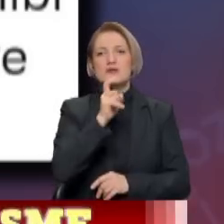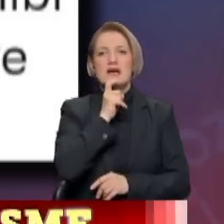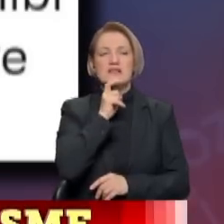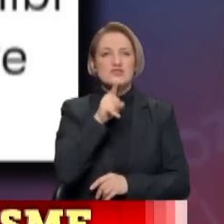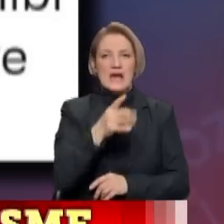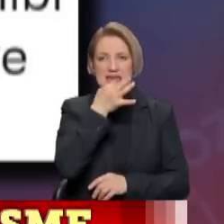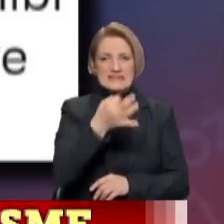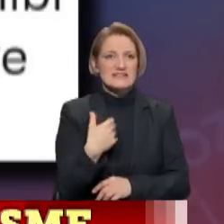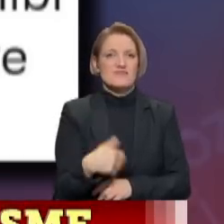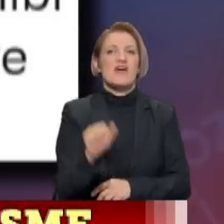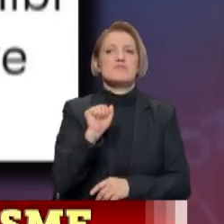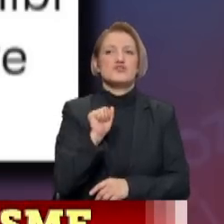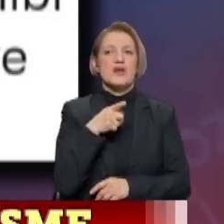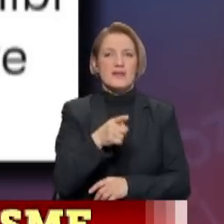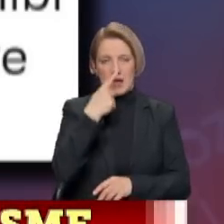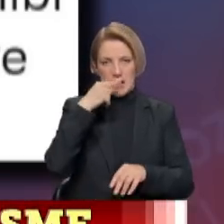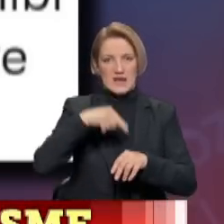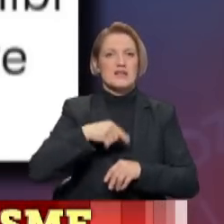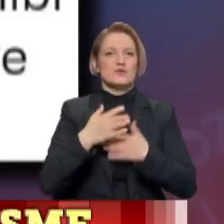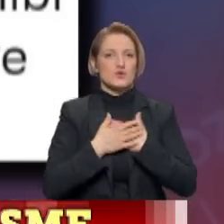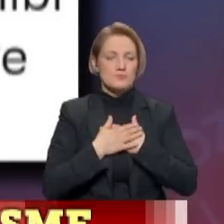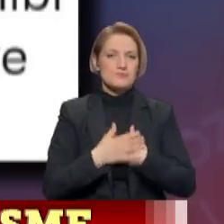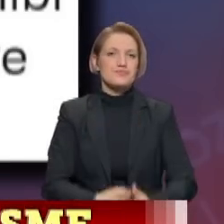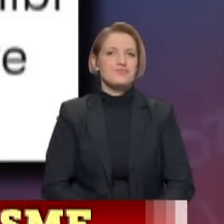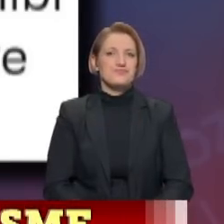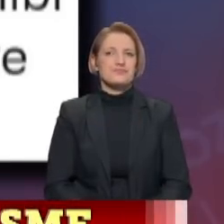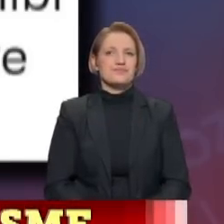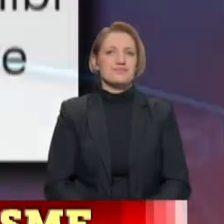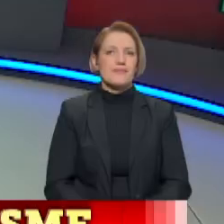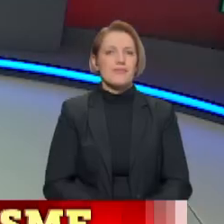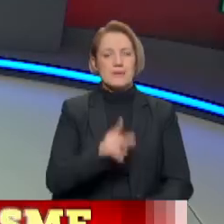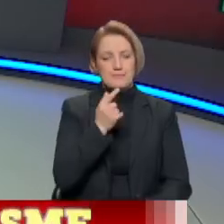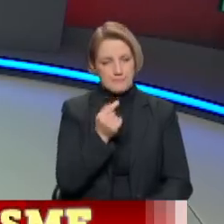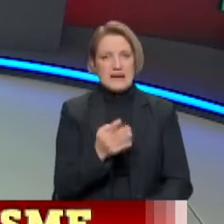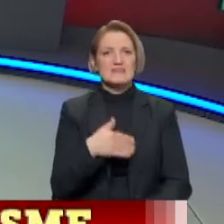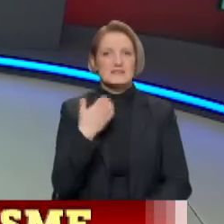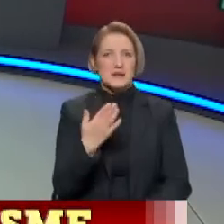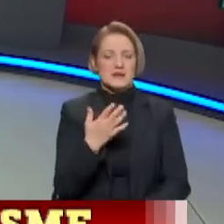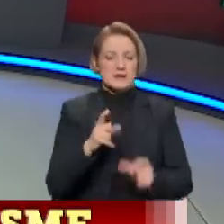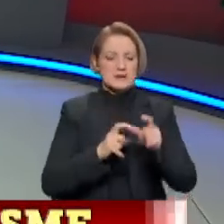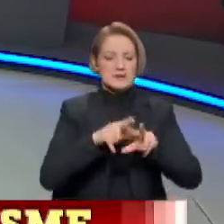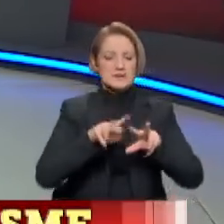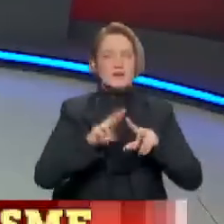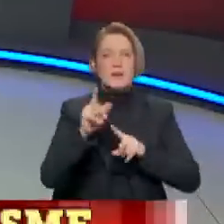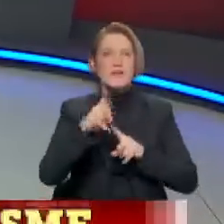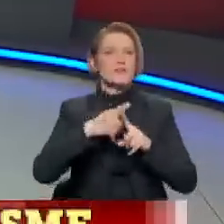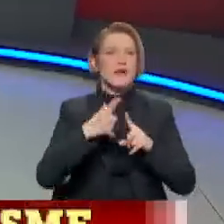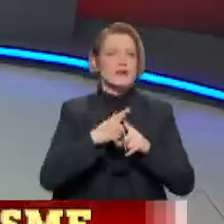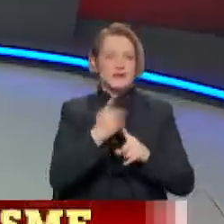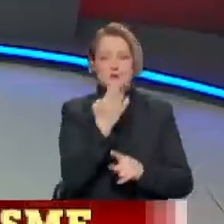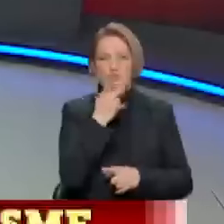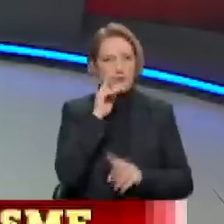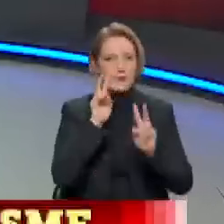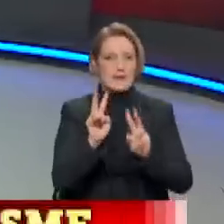ve bu yanlışa izin vermeyeceğine inanıyorum. Birazdan Şamil Tayyar'ın sözlerine de